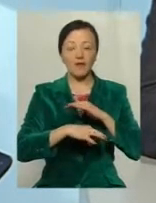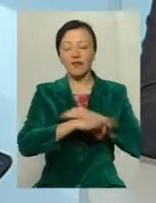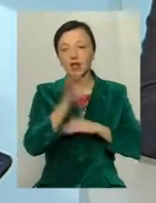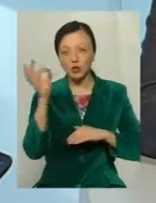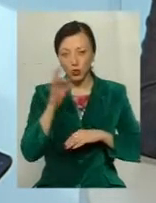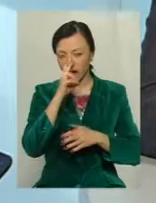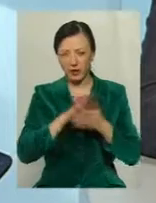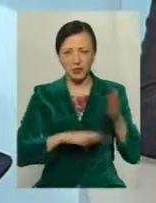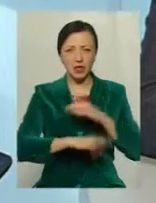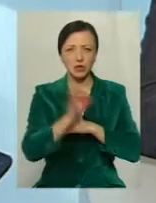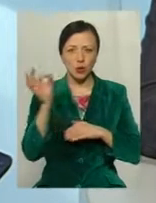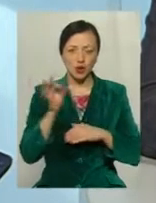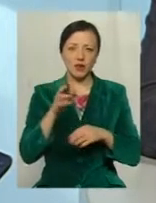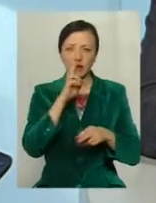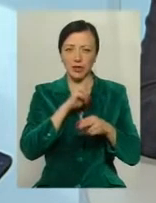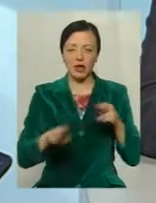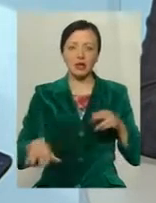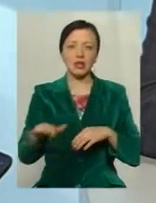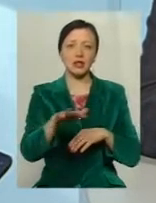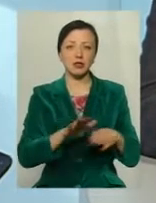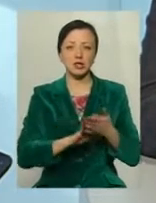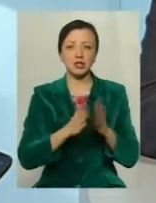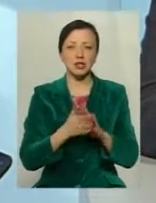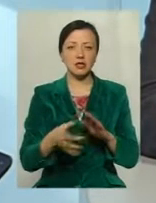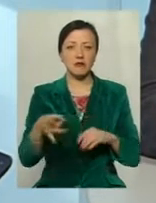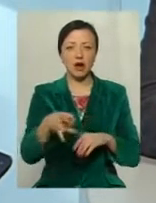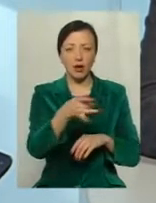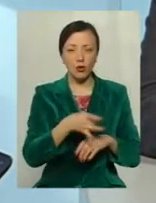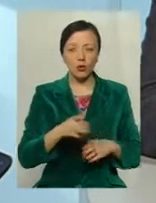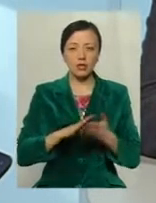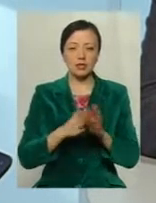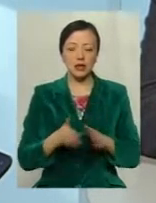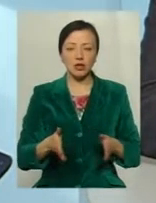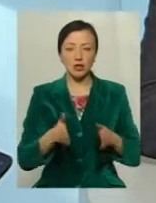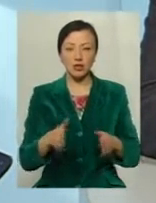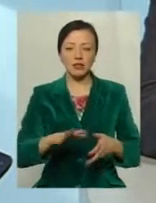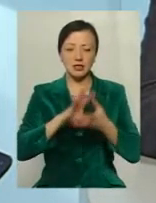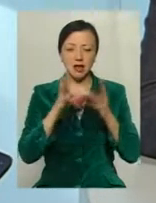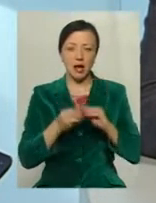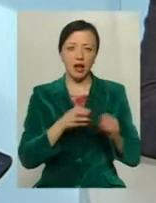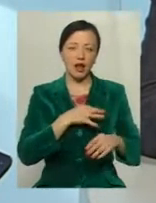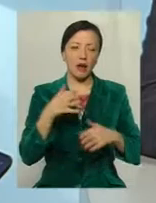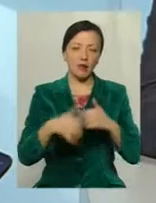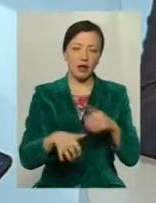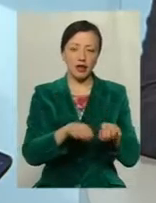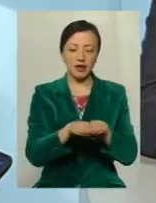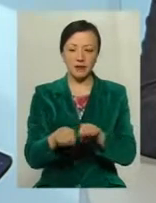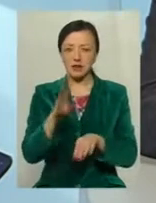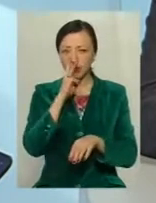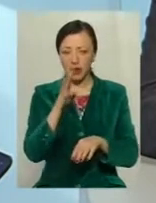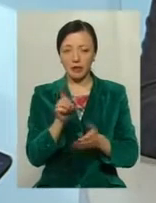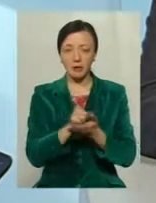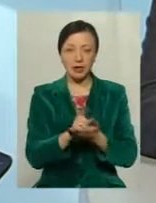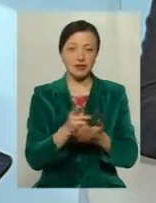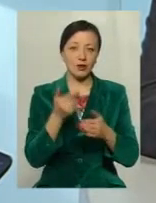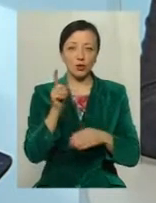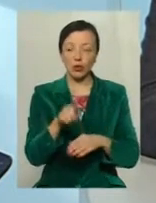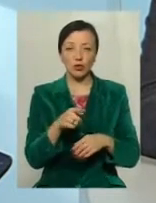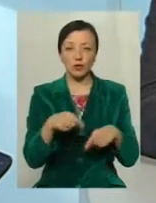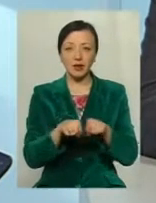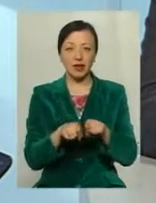що за цих 10-12 років суттєво розбалансована система управління. І те, що ми бачимо на сході,